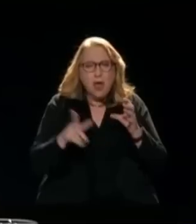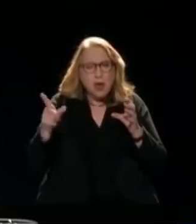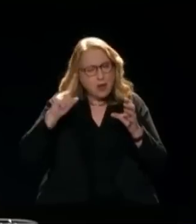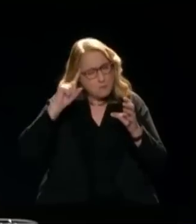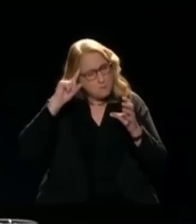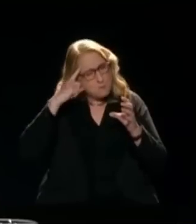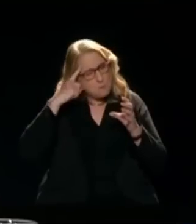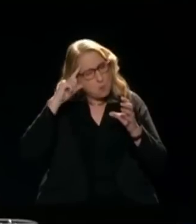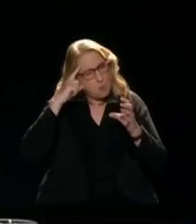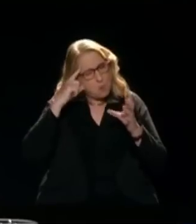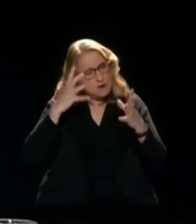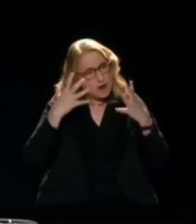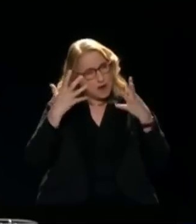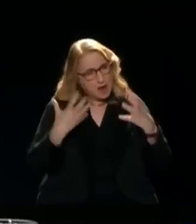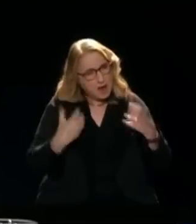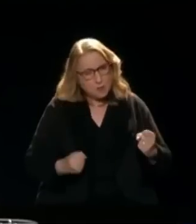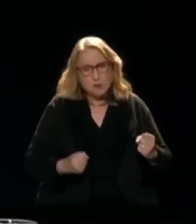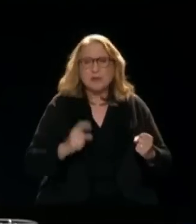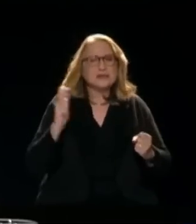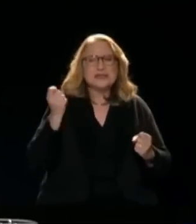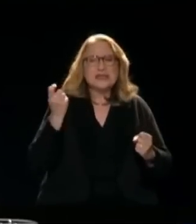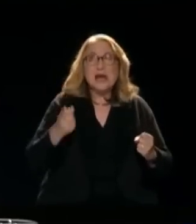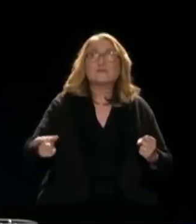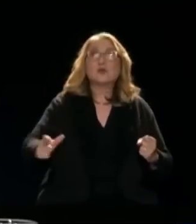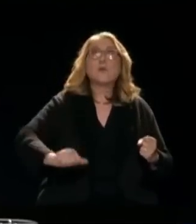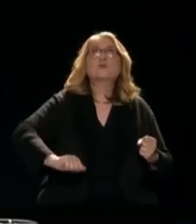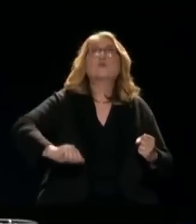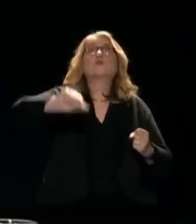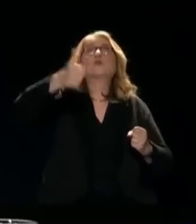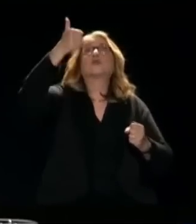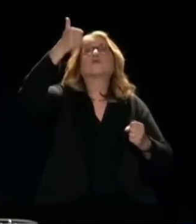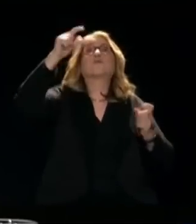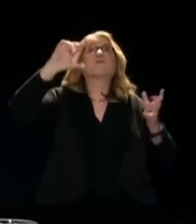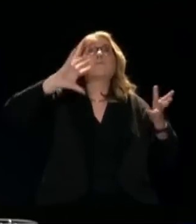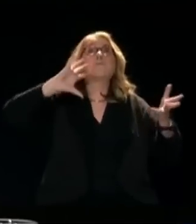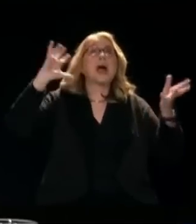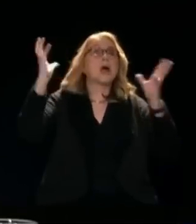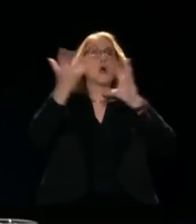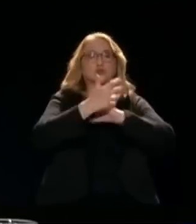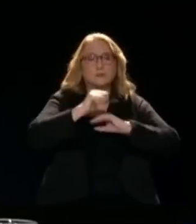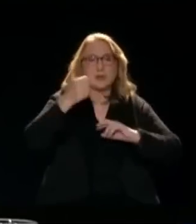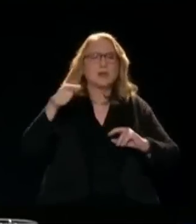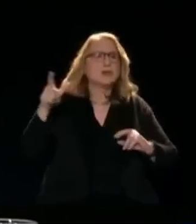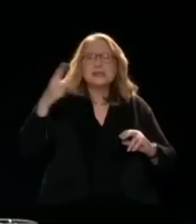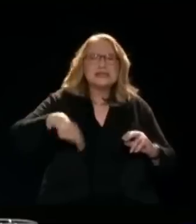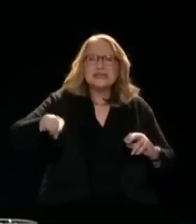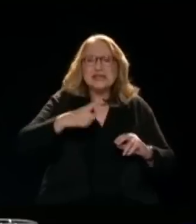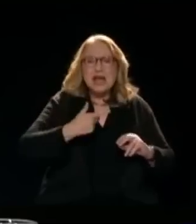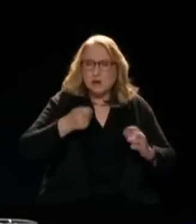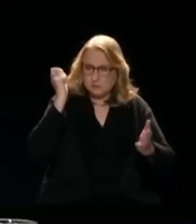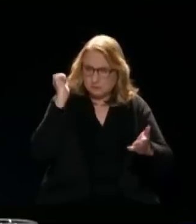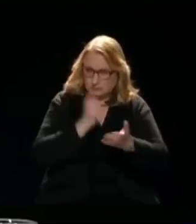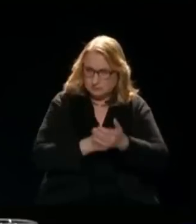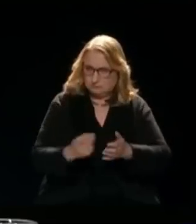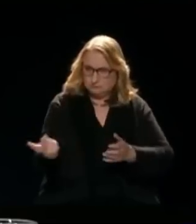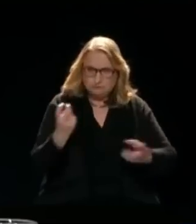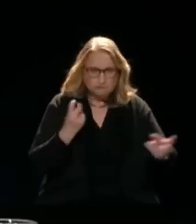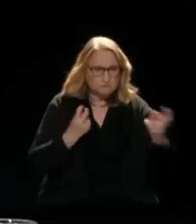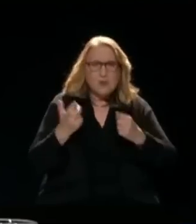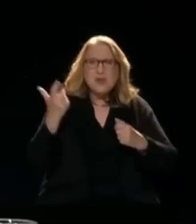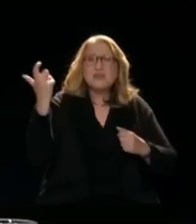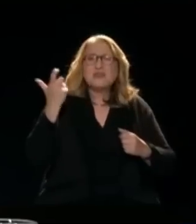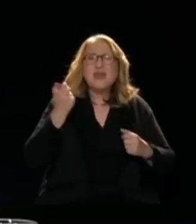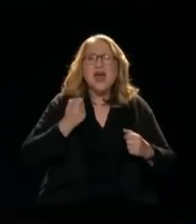πρωτοτυπία. Έχουν πάρει οφειλές και δάνεια, τα διαχειρίζονται με γκαγκστερικό τρόπο, μπροστά τους ο Λάκη Λουτσιάνο ή ο Αλ Καπόνε